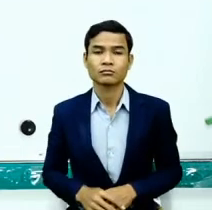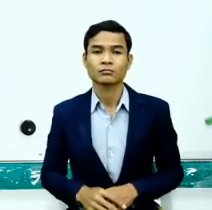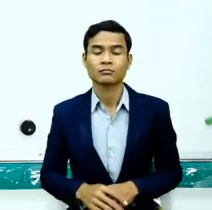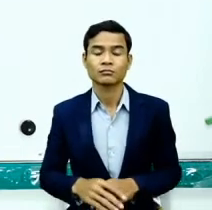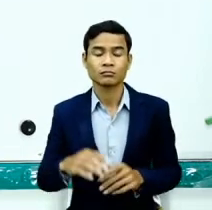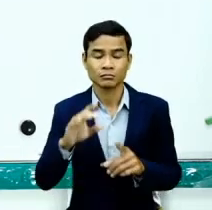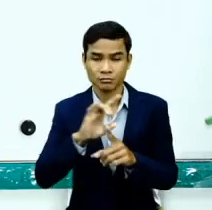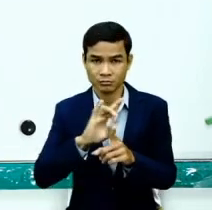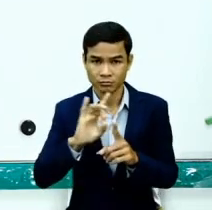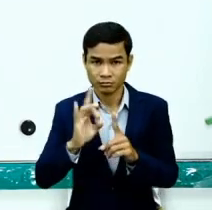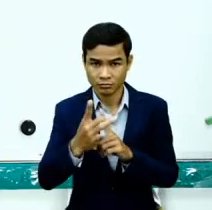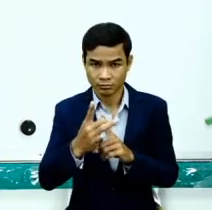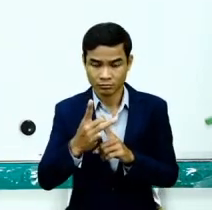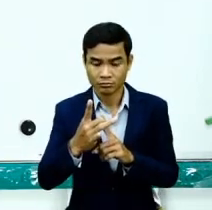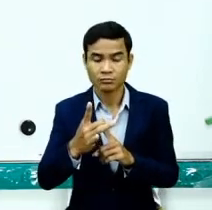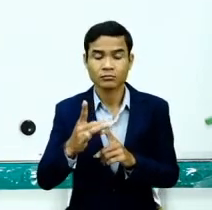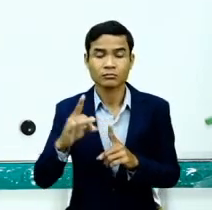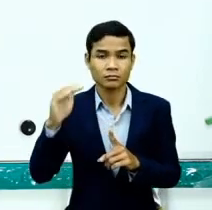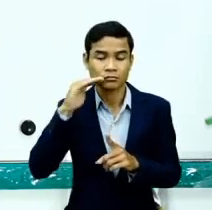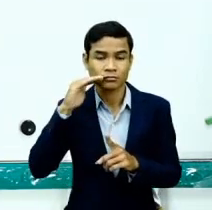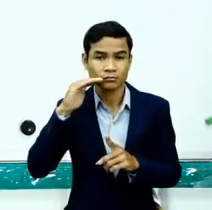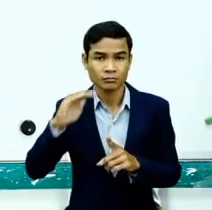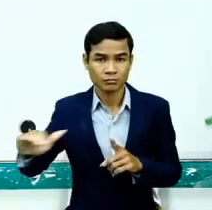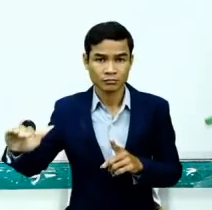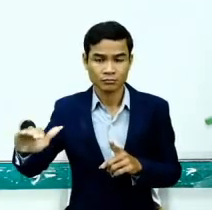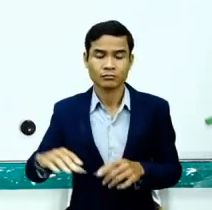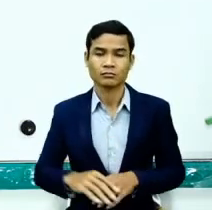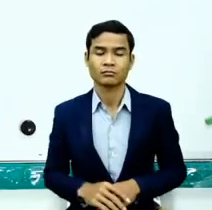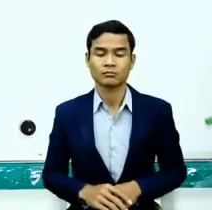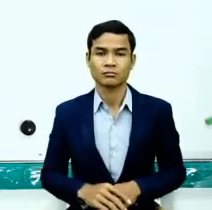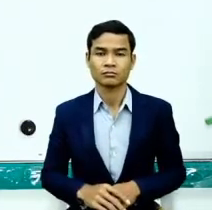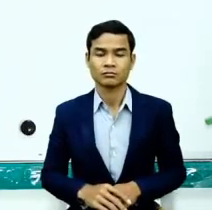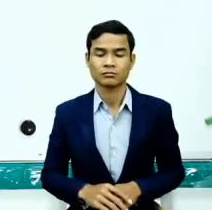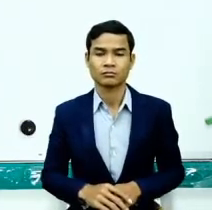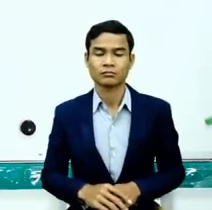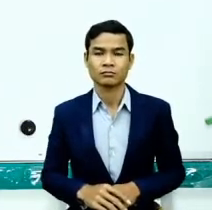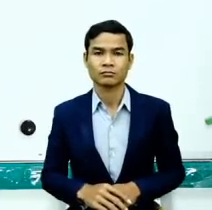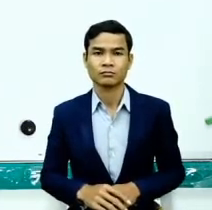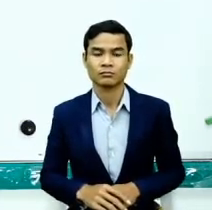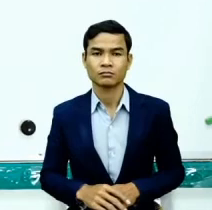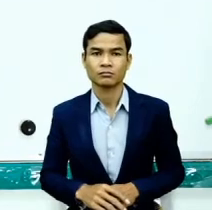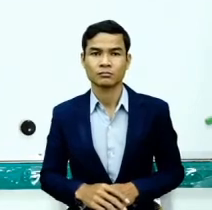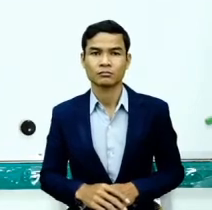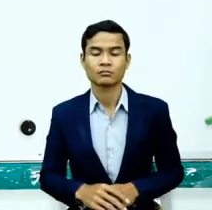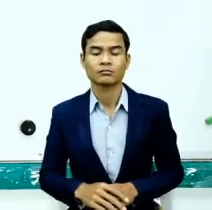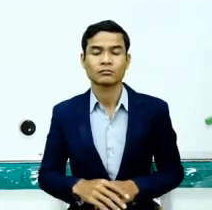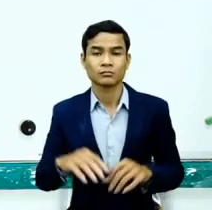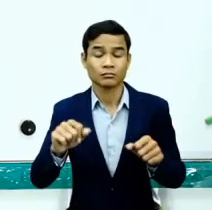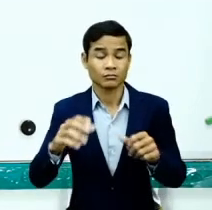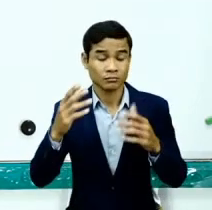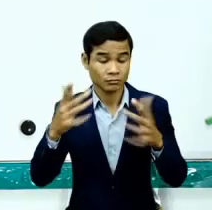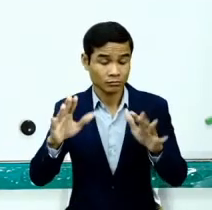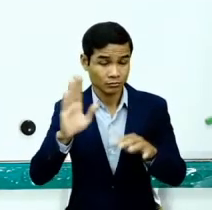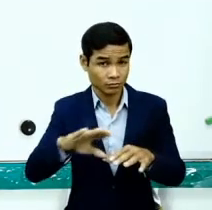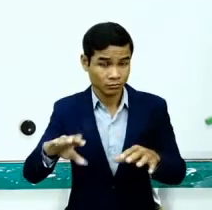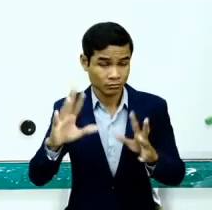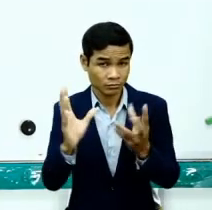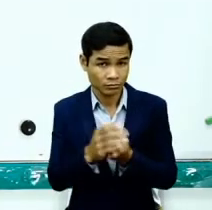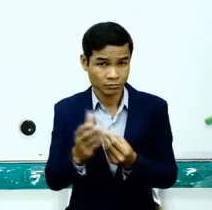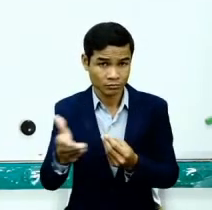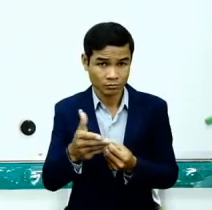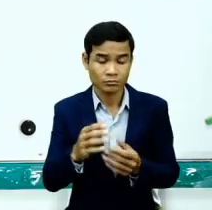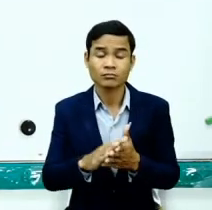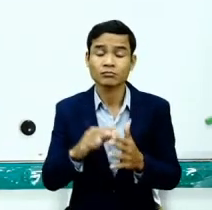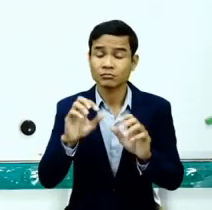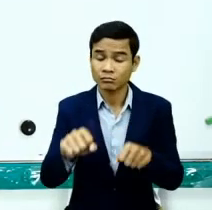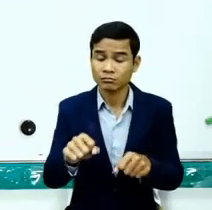trời rất bia sụp hiệp Chà, rủi rồi hai mình tới con. Bà rủi